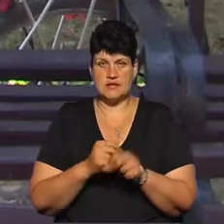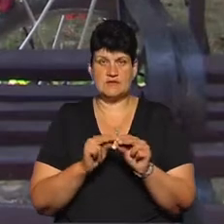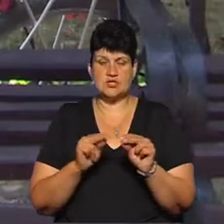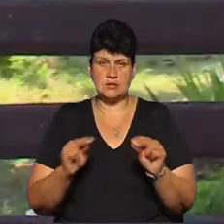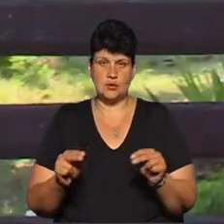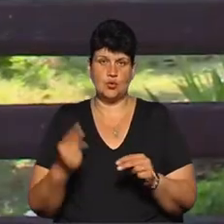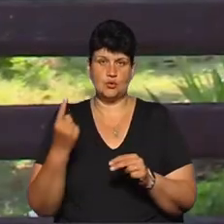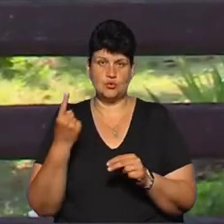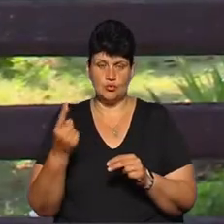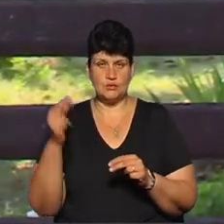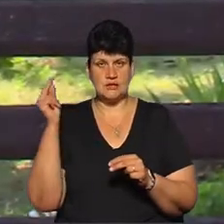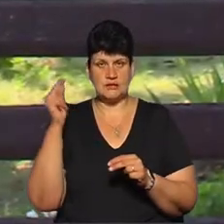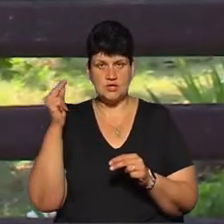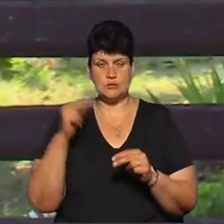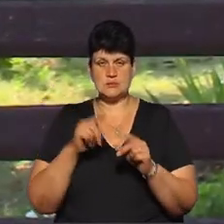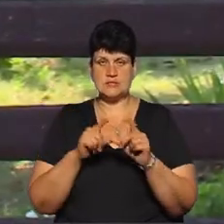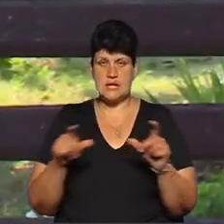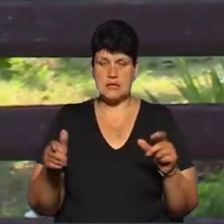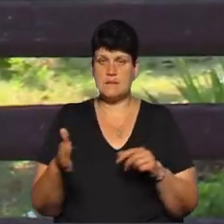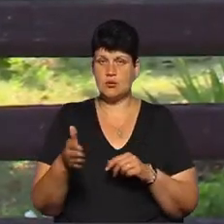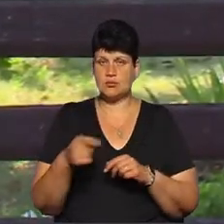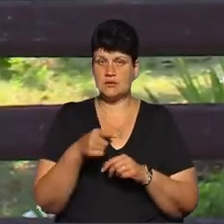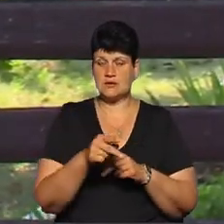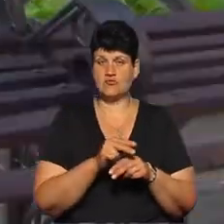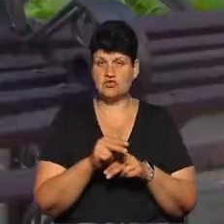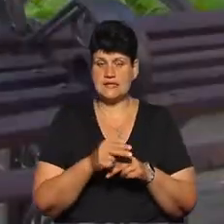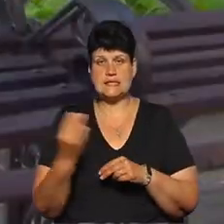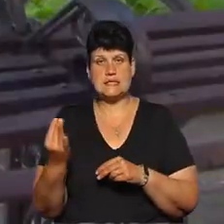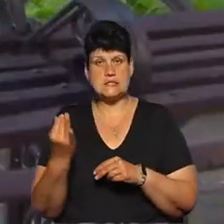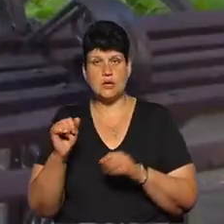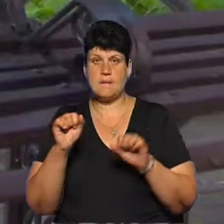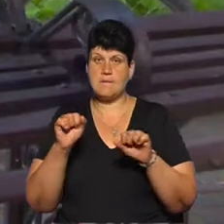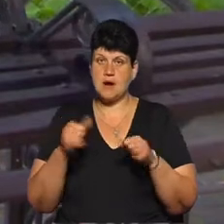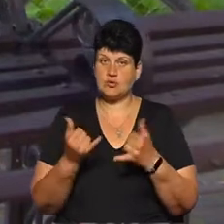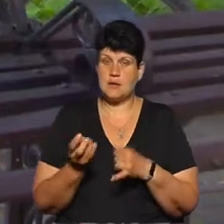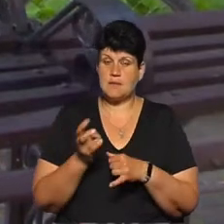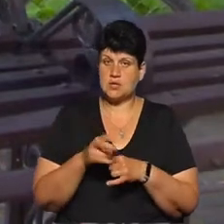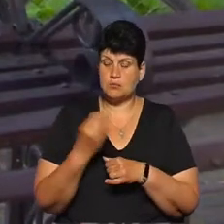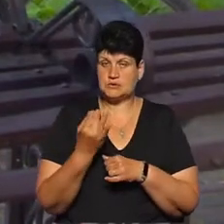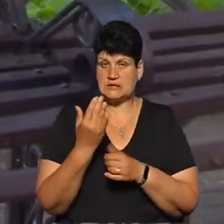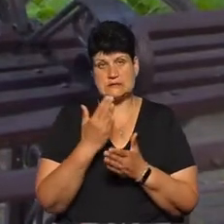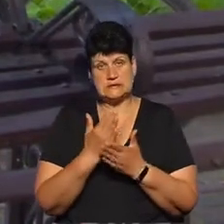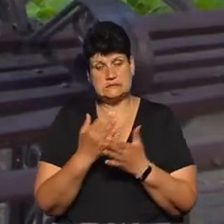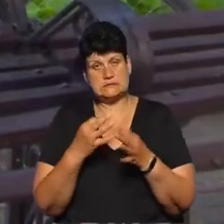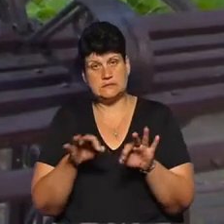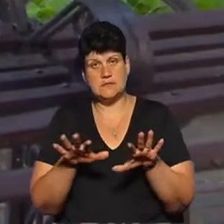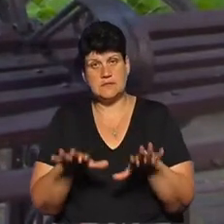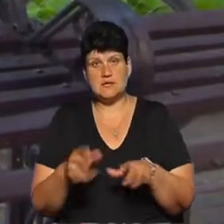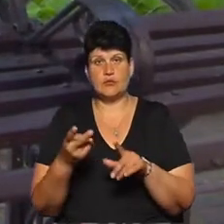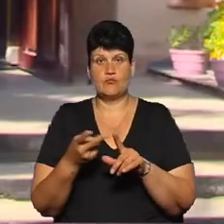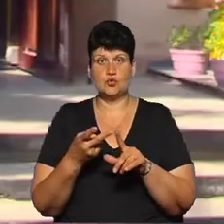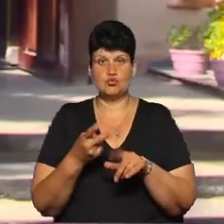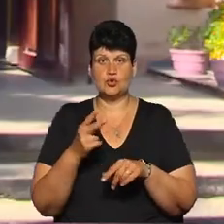навчальних закладів Маріуполя. Там викладала історію та право. Сьогодні прийшла, щоб поцікавитися, чи є вакансія в другій школі